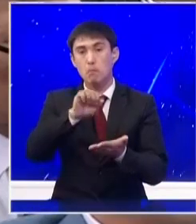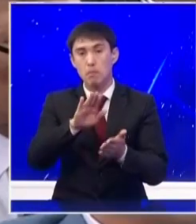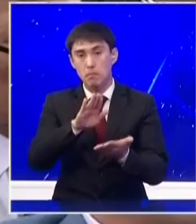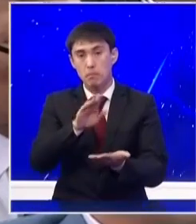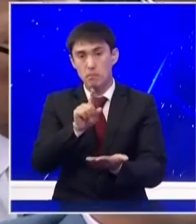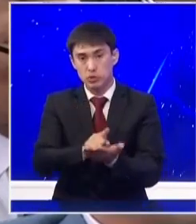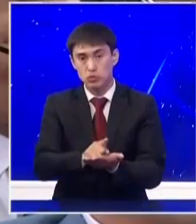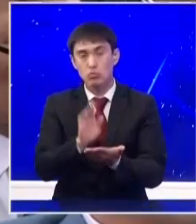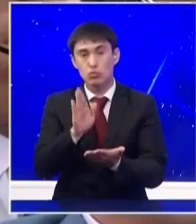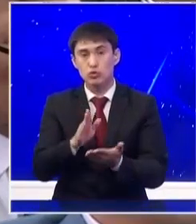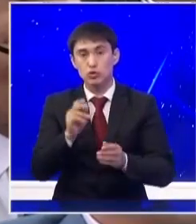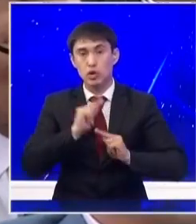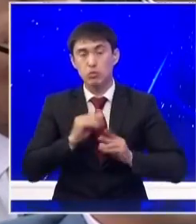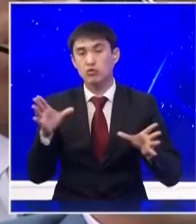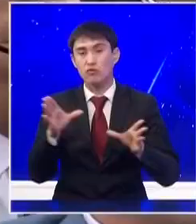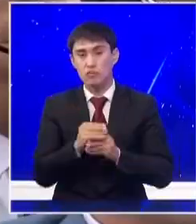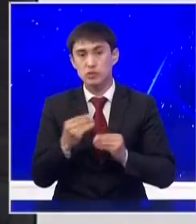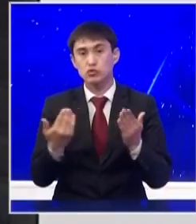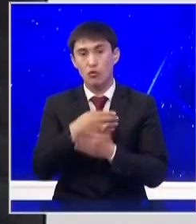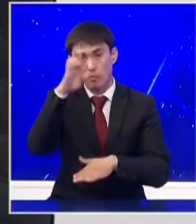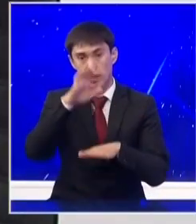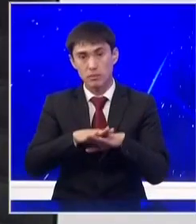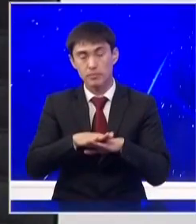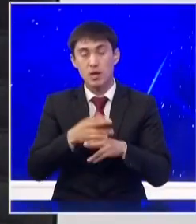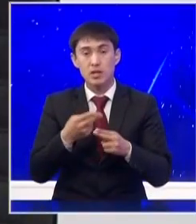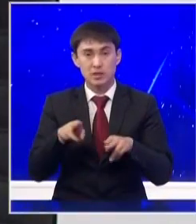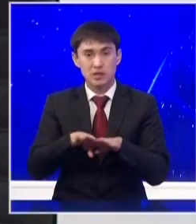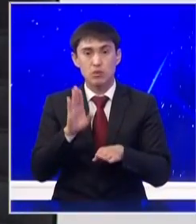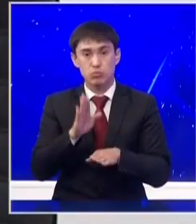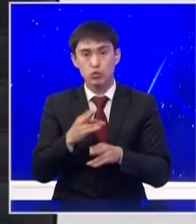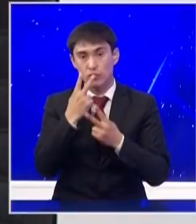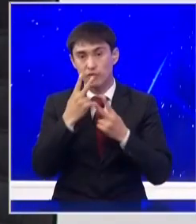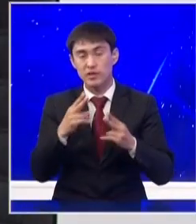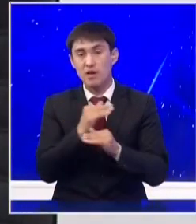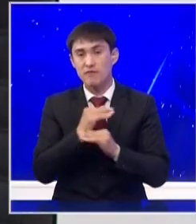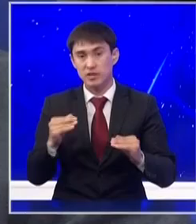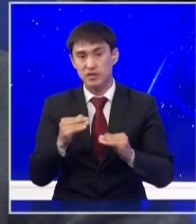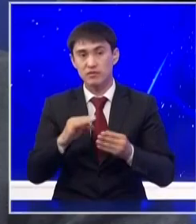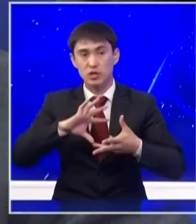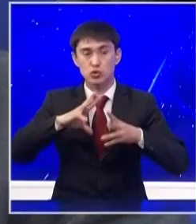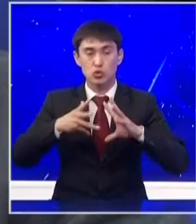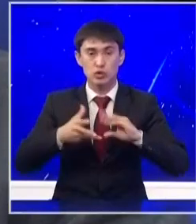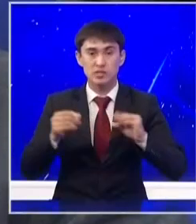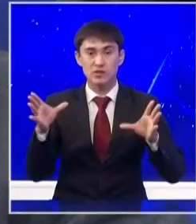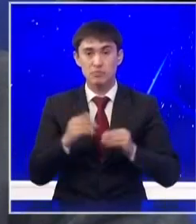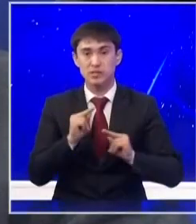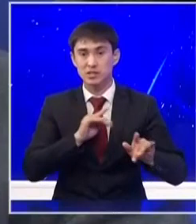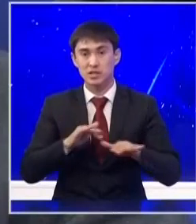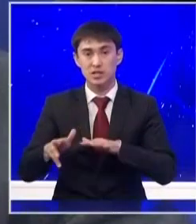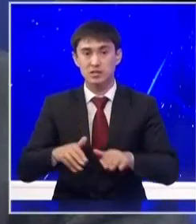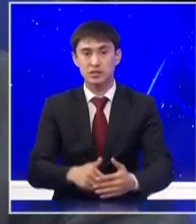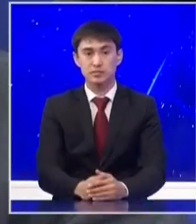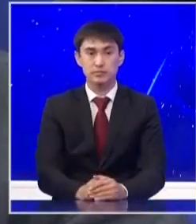и будете работать Рука об руку с новым акимом только тогда будет виден эффективный результат совместной